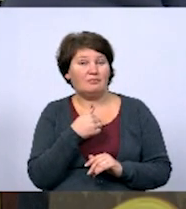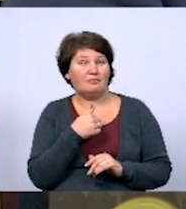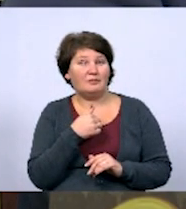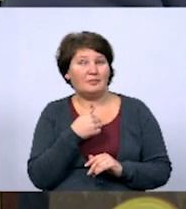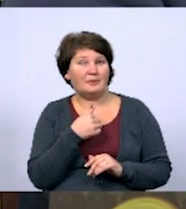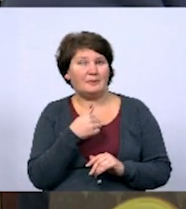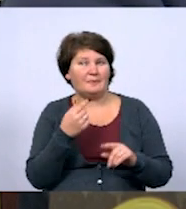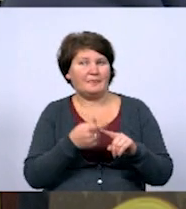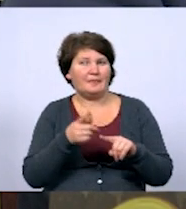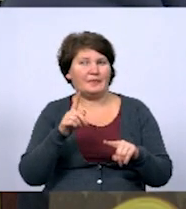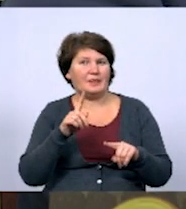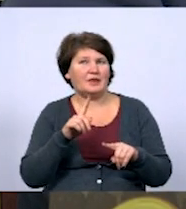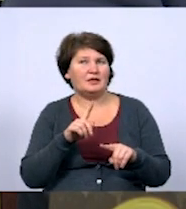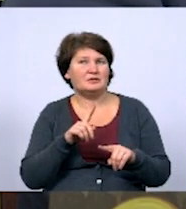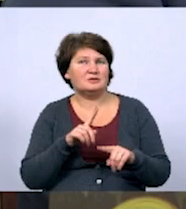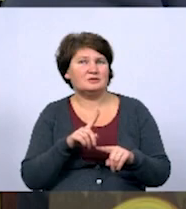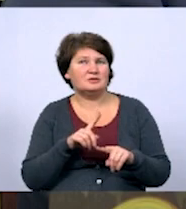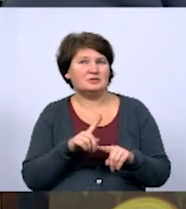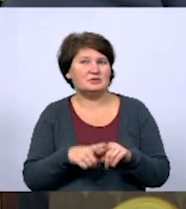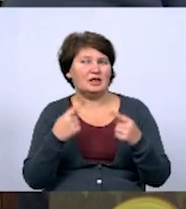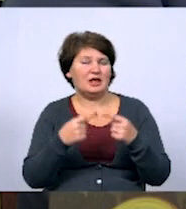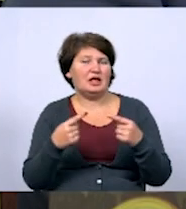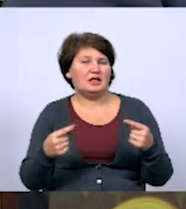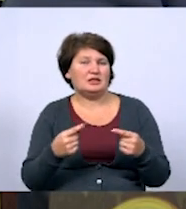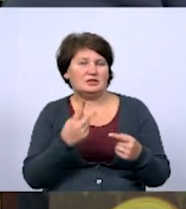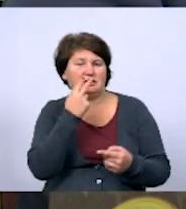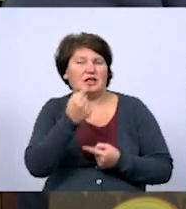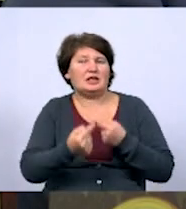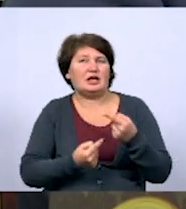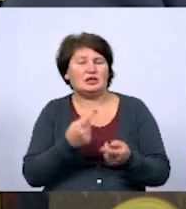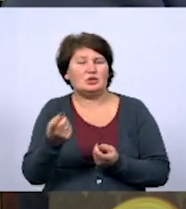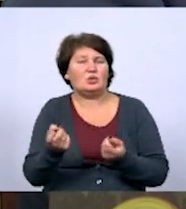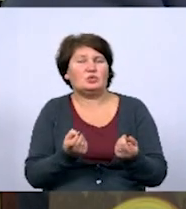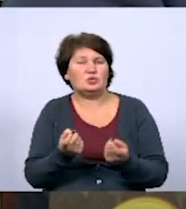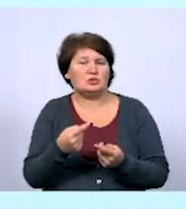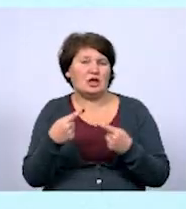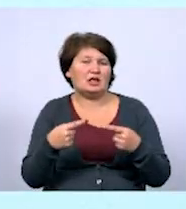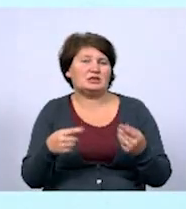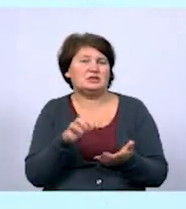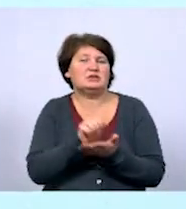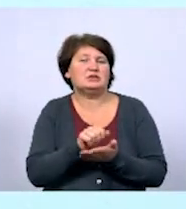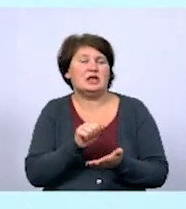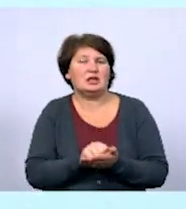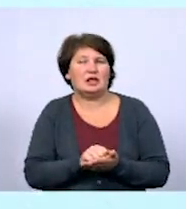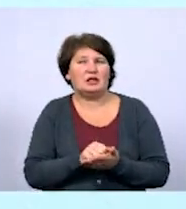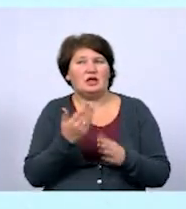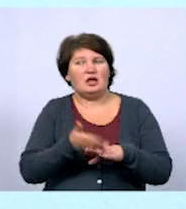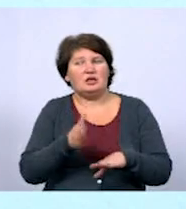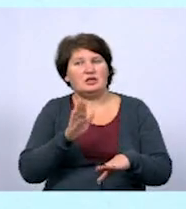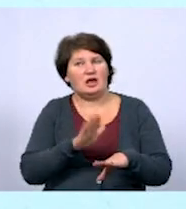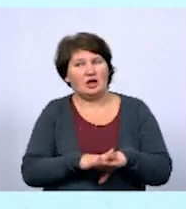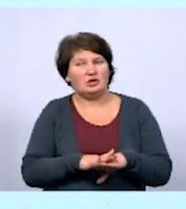1905 і 10. Якраз Шекерик Доників в різні традиції гуцули, в різні заняття. Що мені було тяжко, я